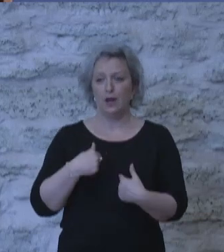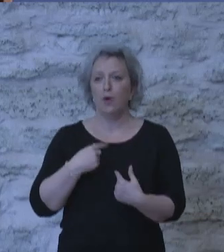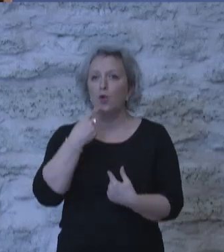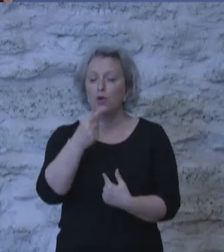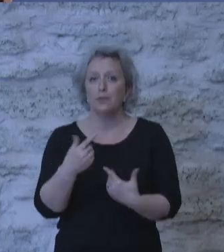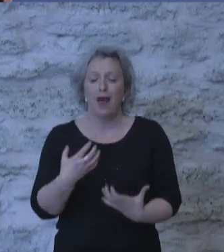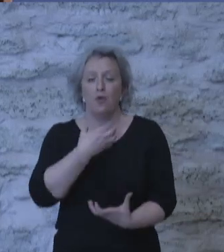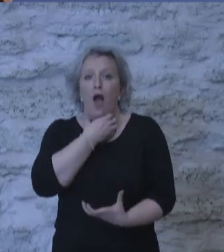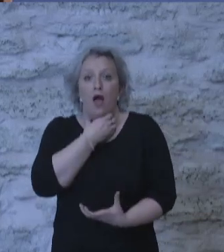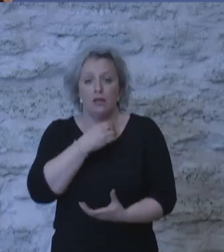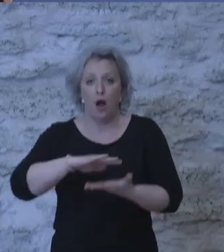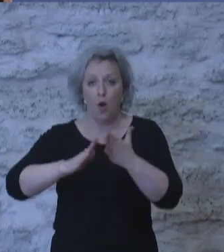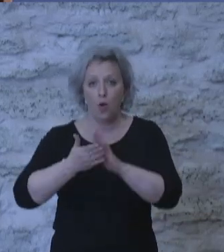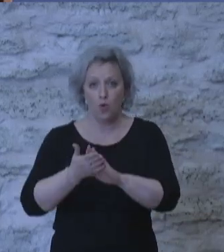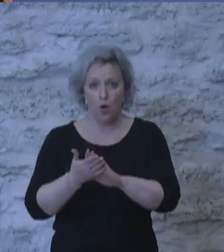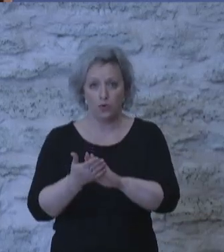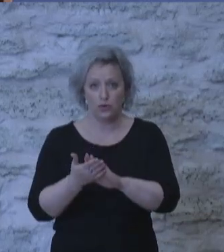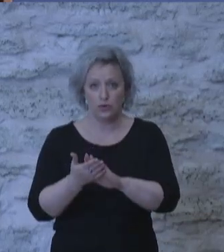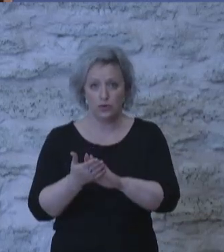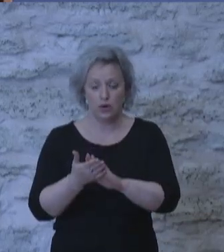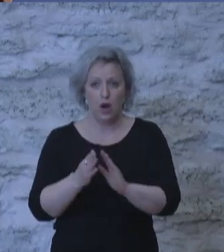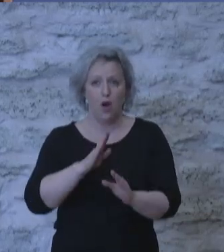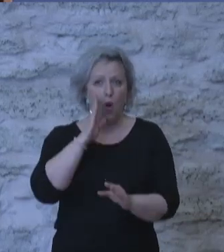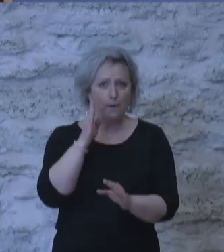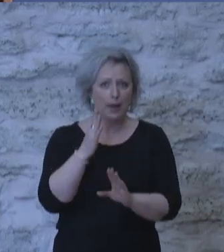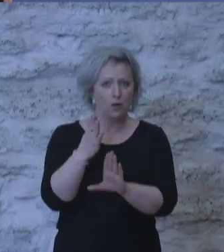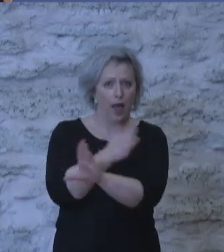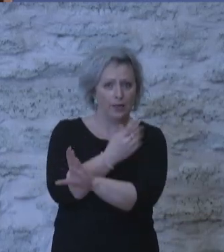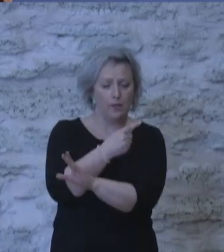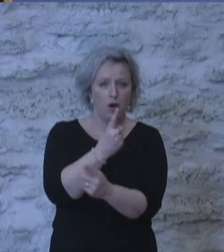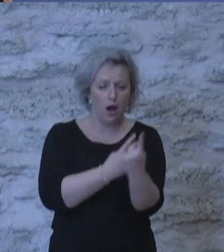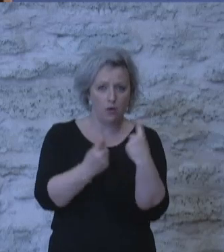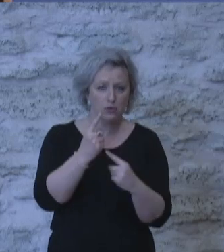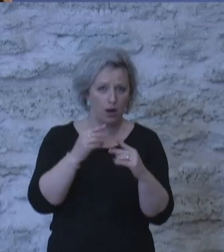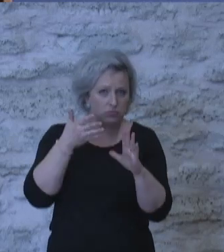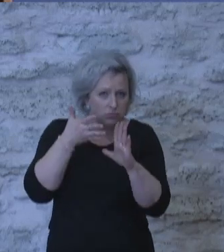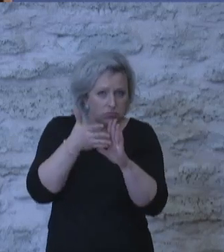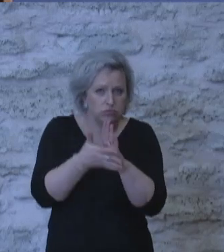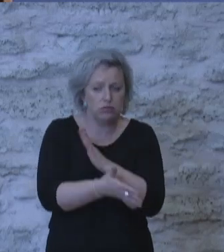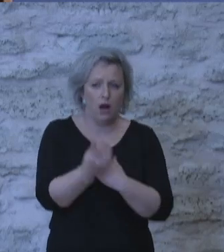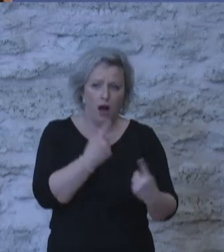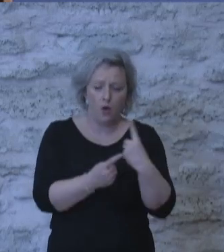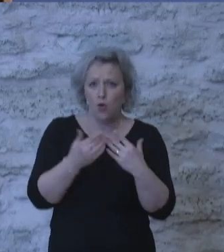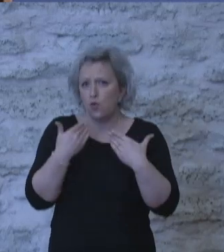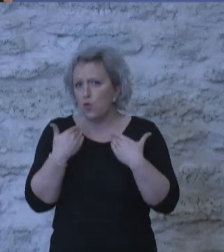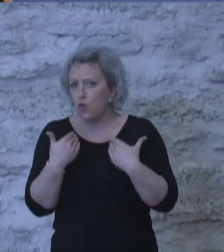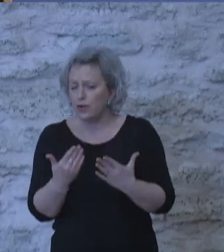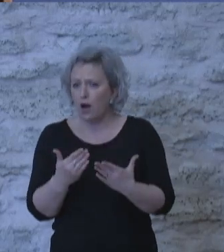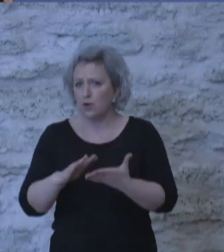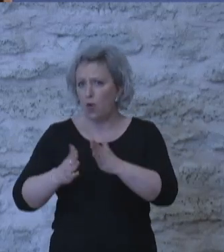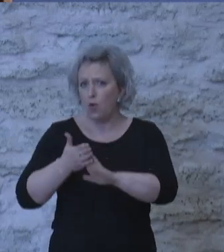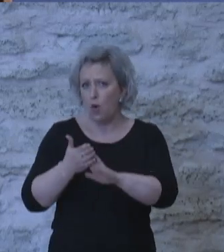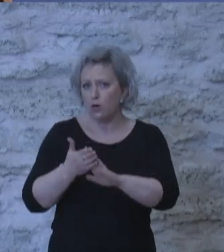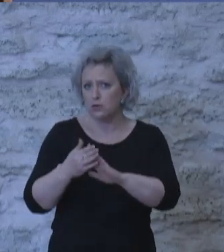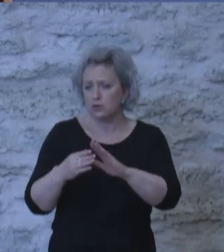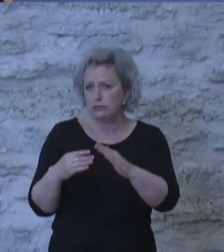jõunud häda olukorda. Ka selle osas oli omikul väga tõsine arvutelud ja vaite, et kuidas me siis käsitleme seda situatsiooni.